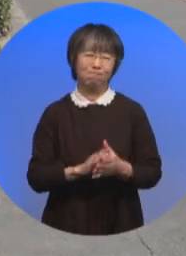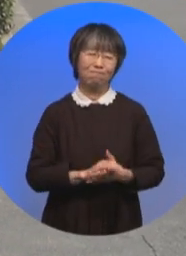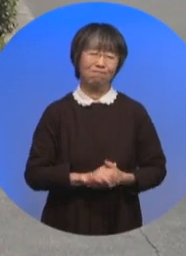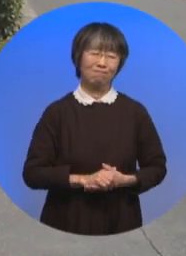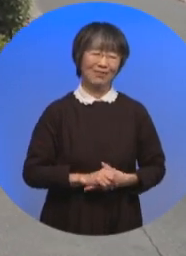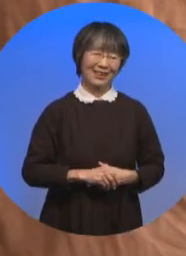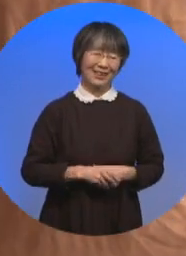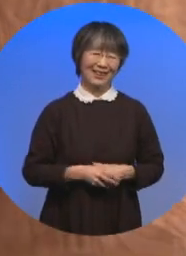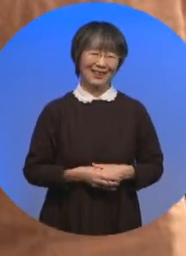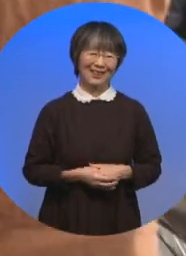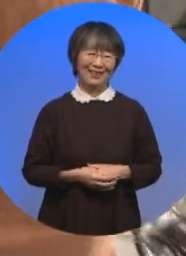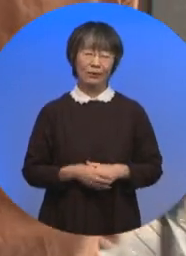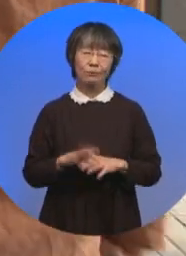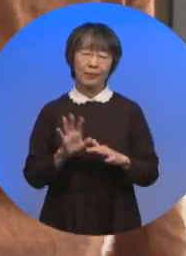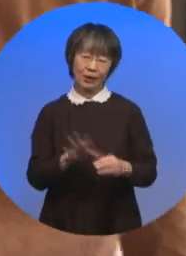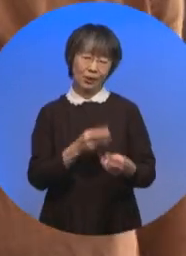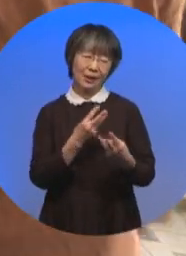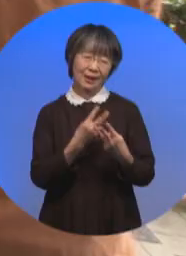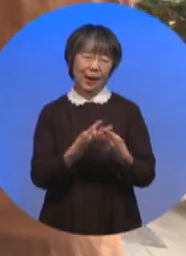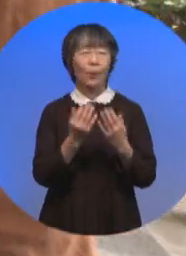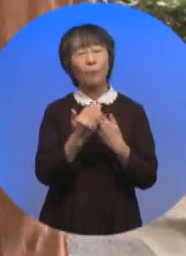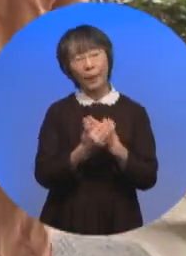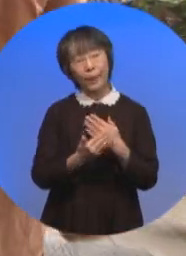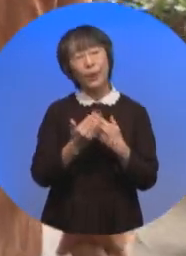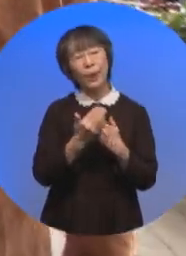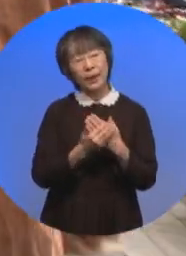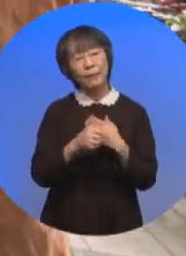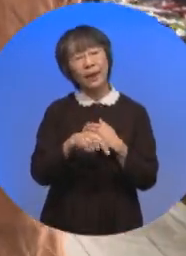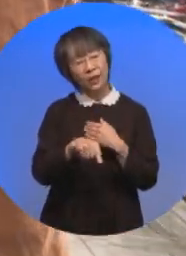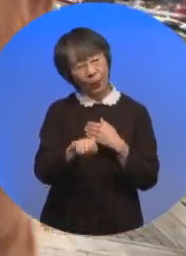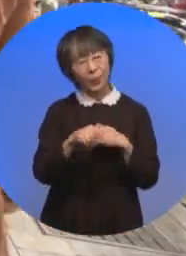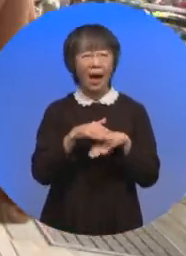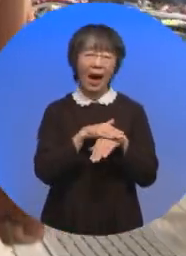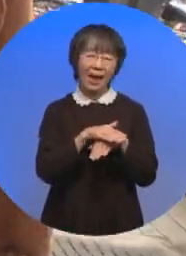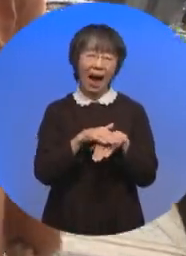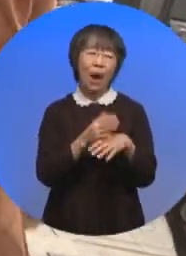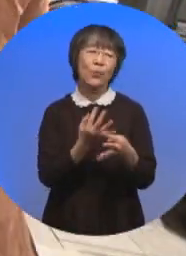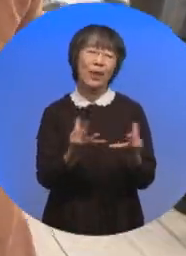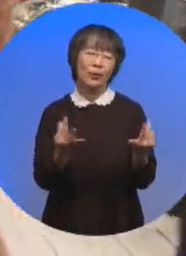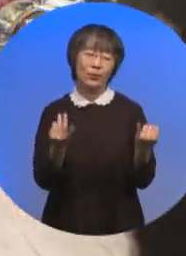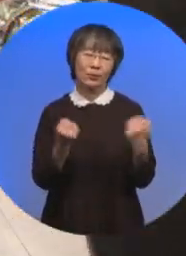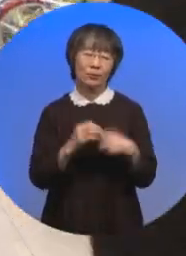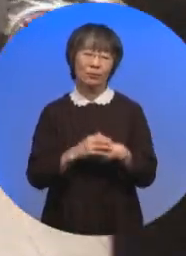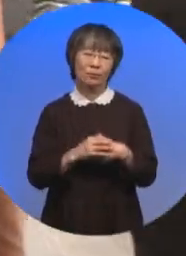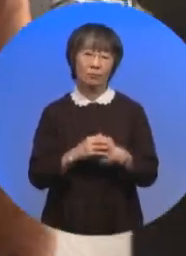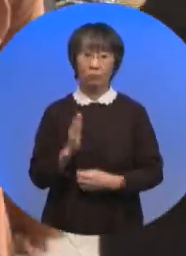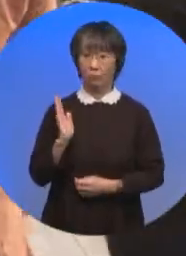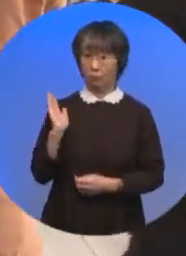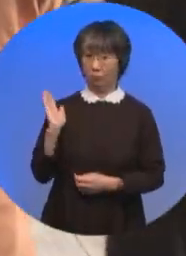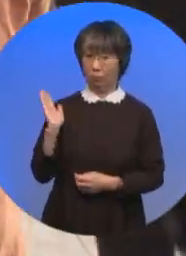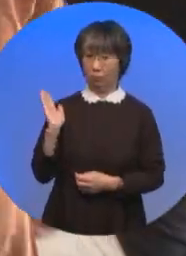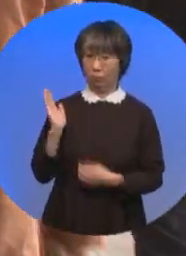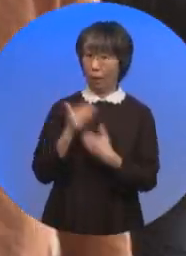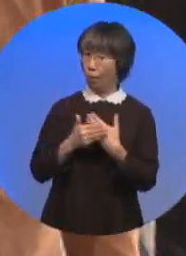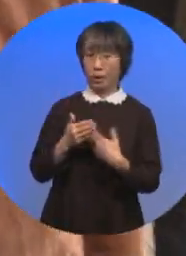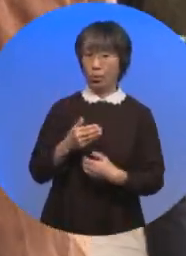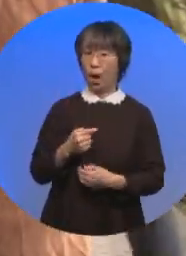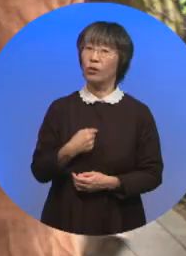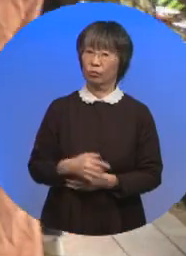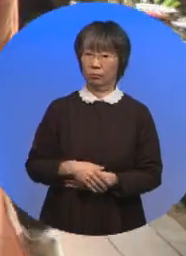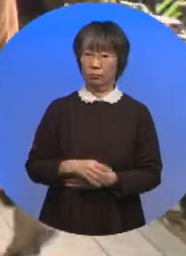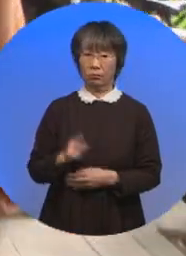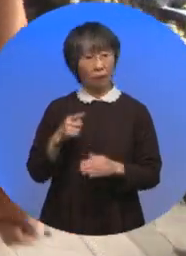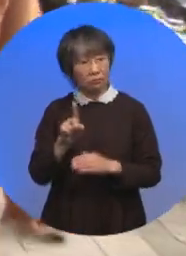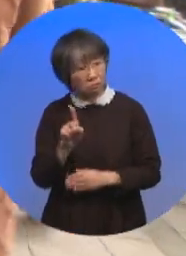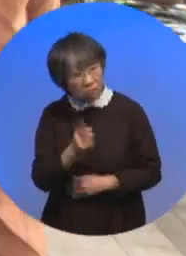ないけど 吹田を守りましょうい やでも吹田愛あふれるメンバーですからね、 いやそれで言うと僕吹田守ったことありますから ねおどうい